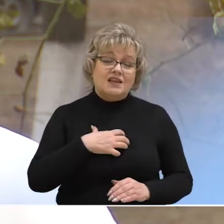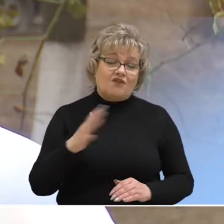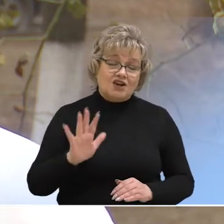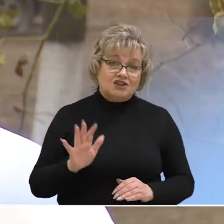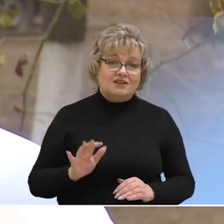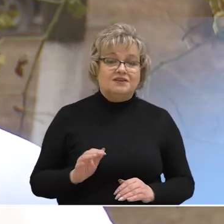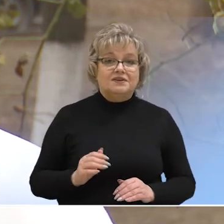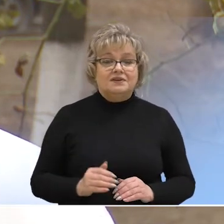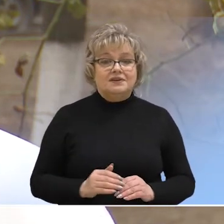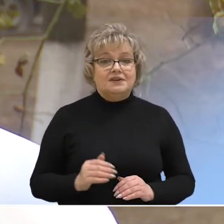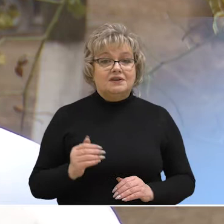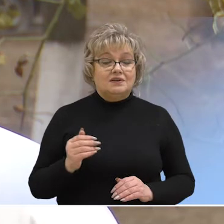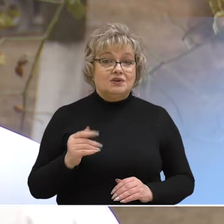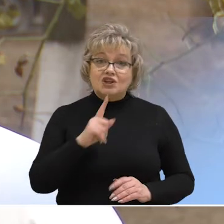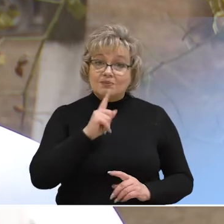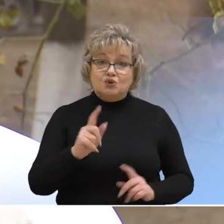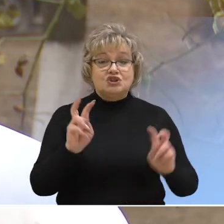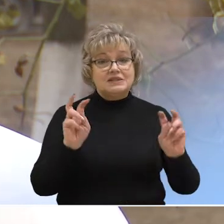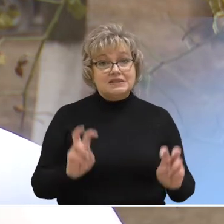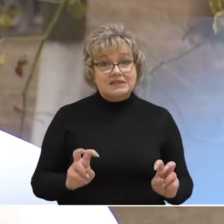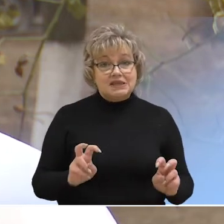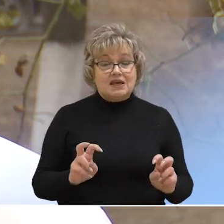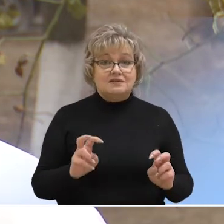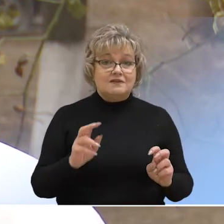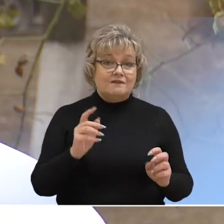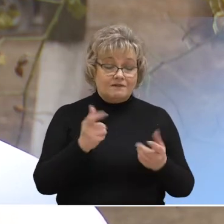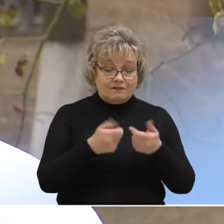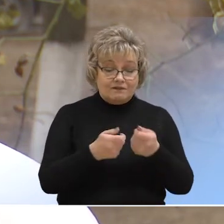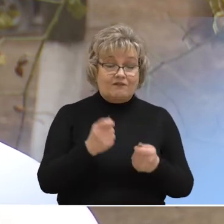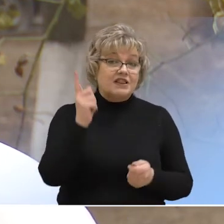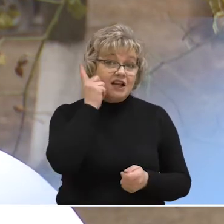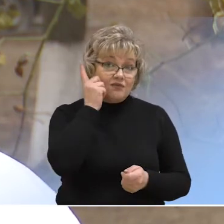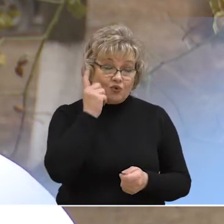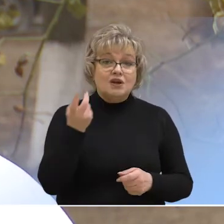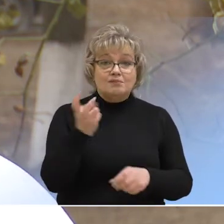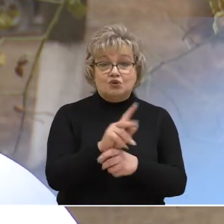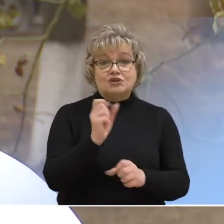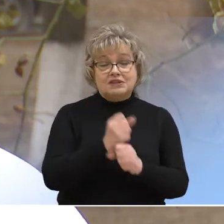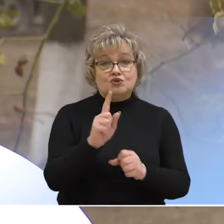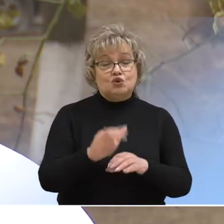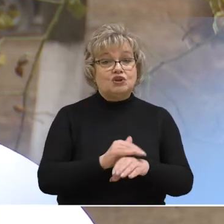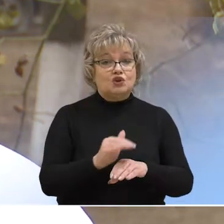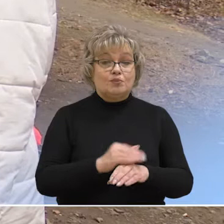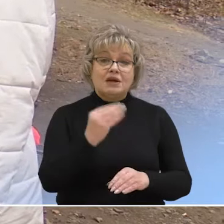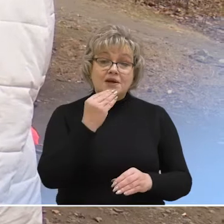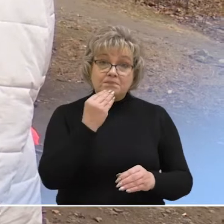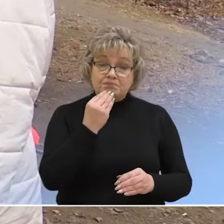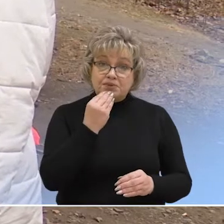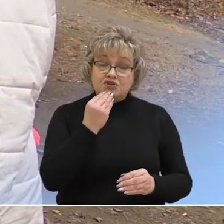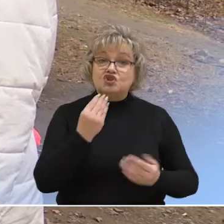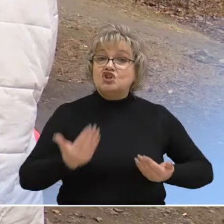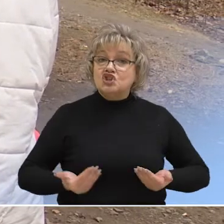дела. Да, не очень важные дела, ты не будешь сидеть тупить там в телефоне, но ты пойдешь делать что-то доброе. Пища жизни.